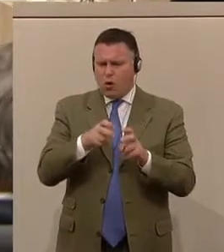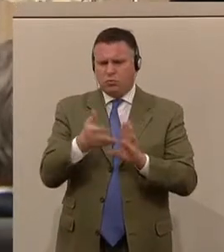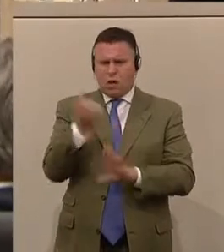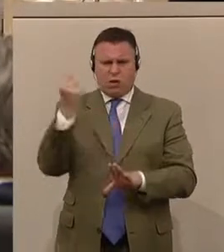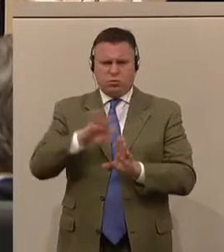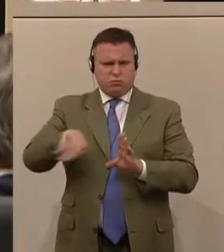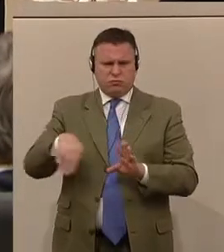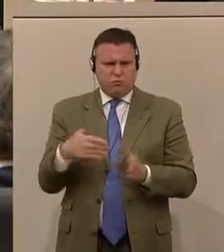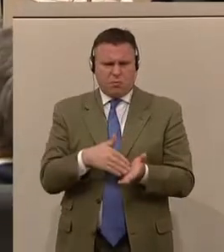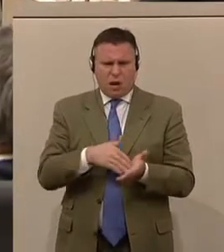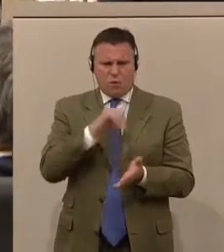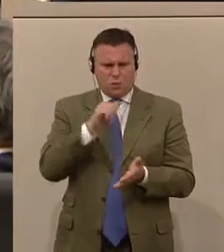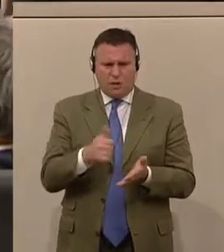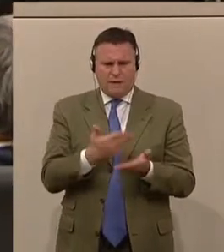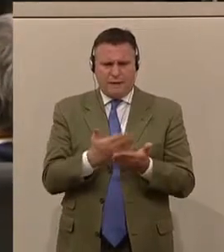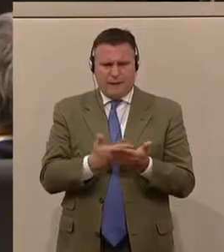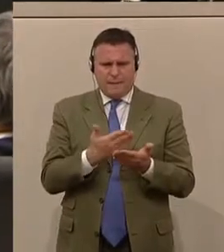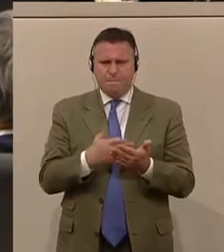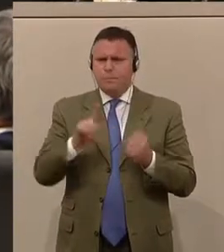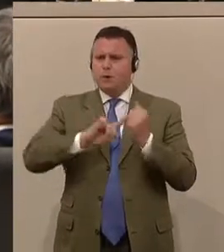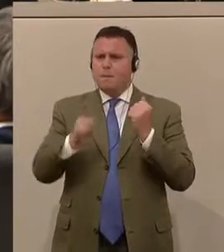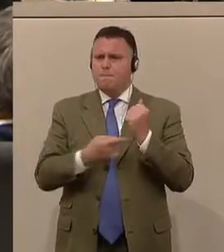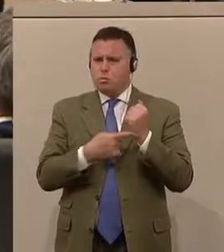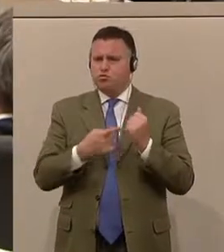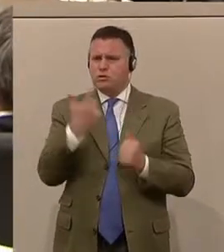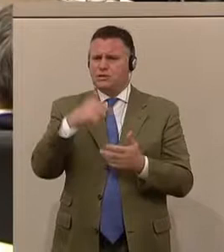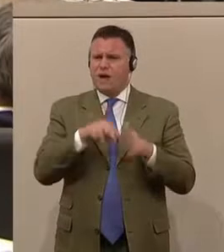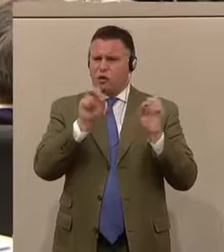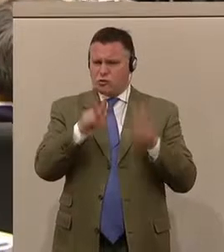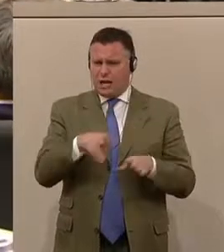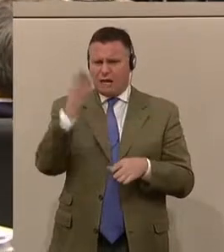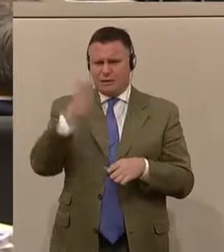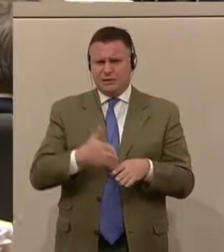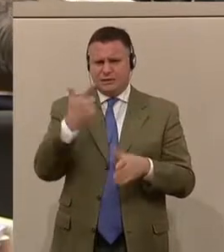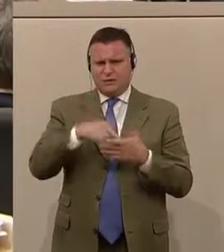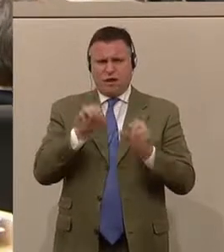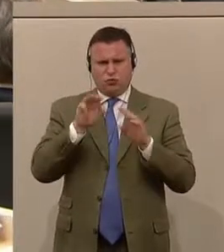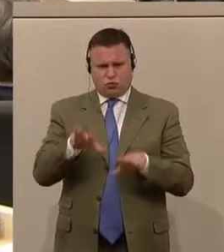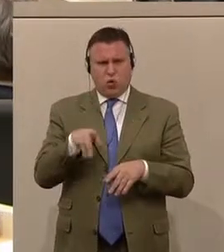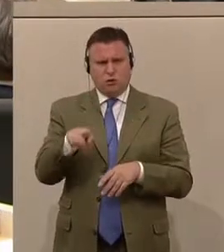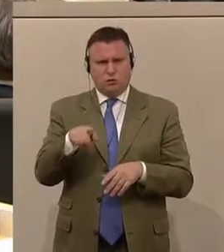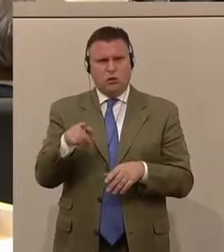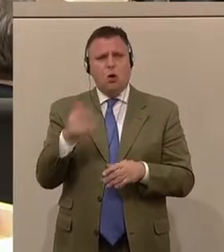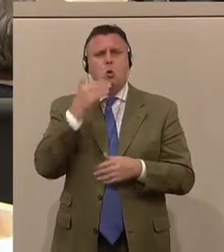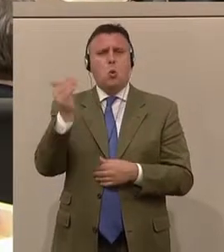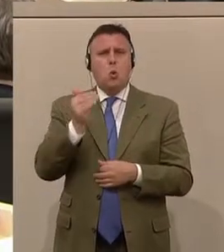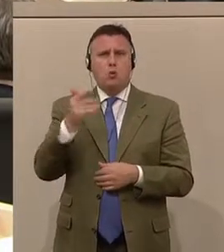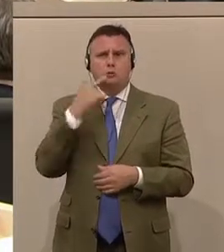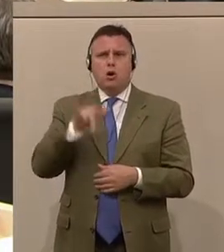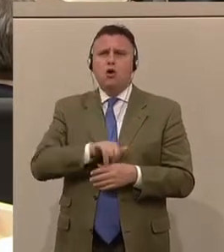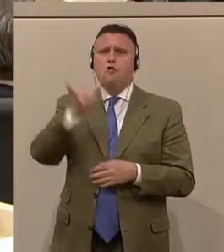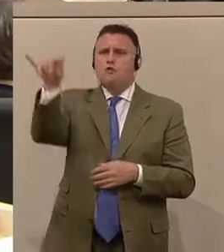Was haben denn Sie in dem Budget 2018-19, der Herr Finanzminister, wo es so gelobt? Die Halbierung